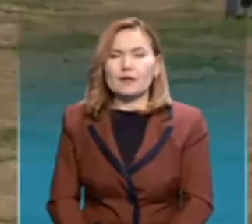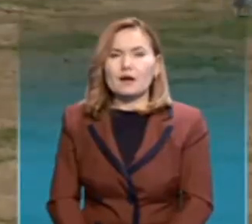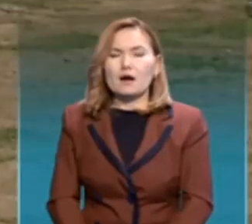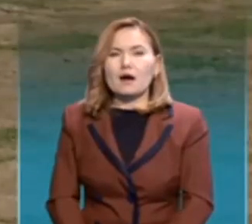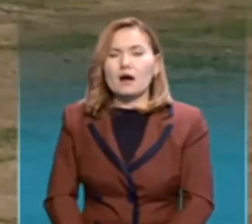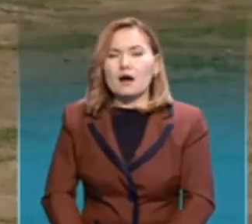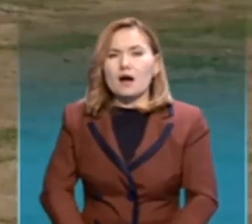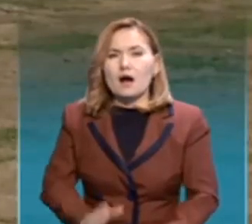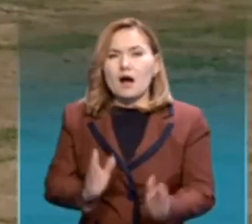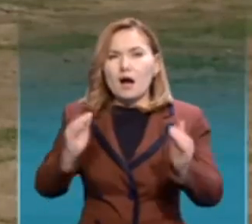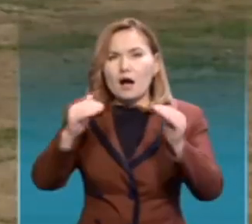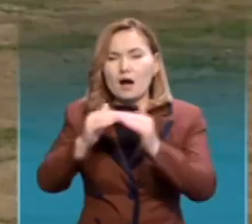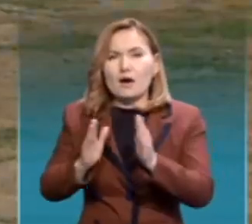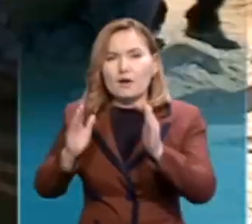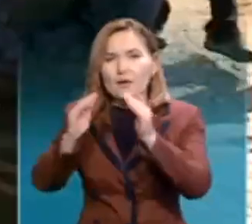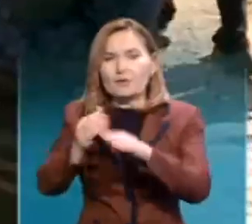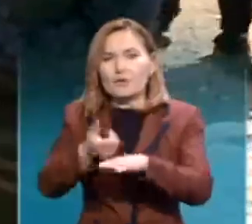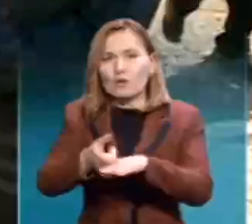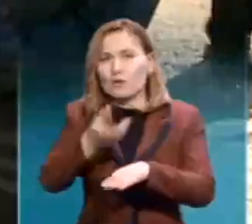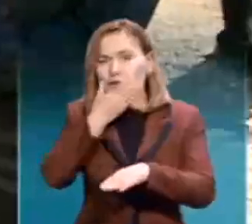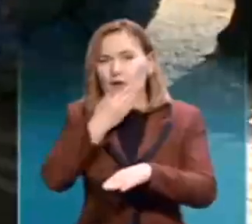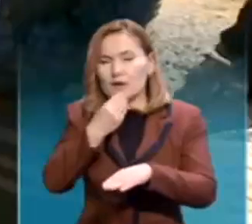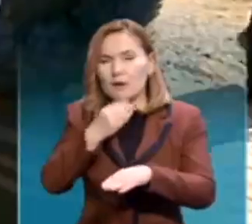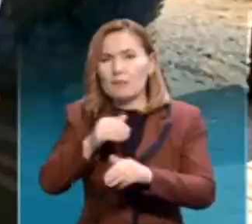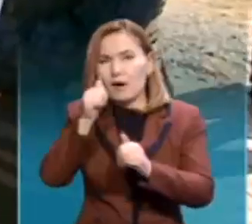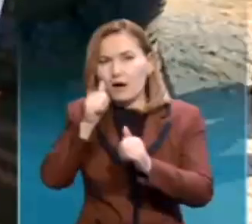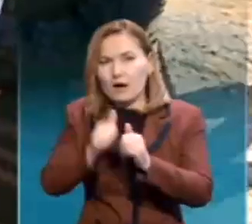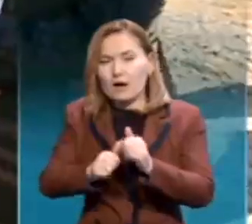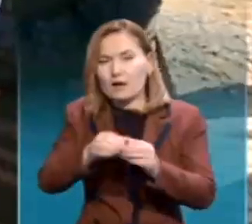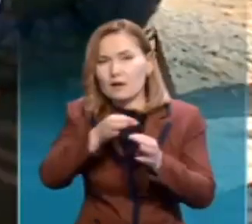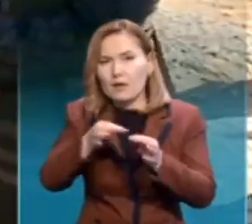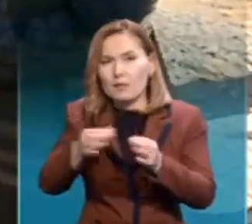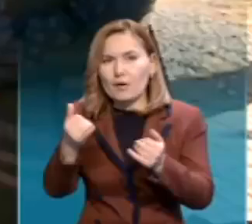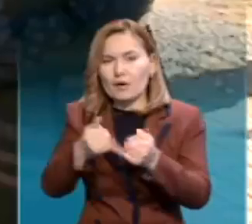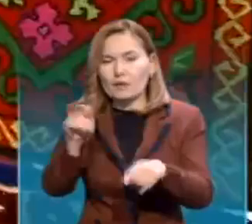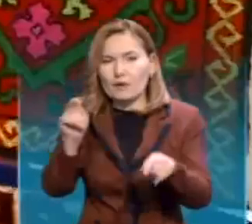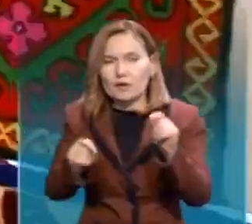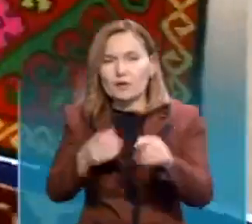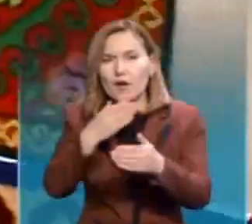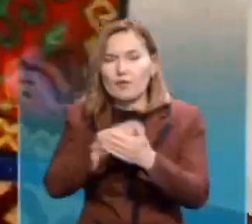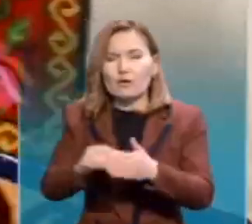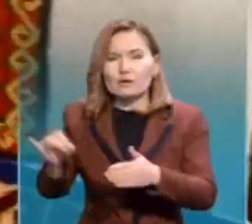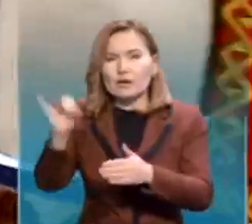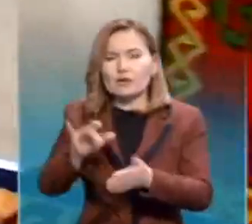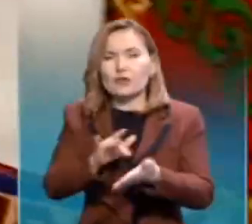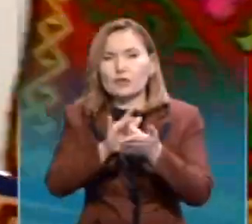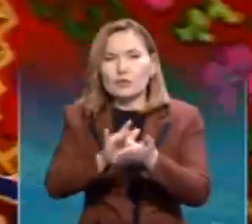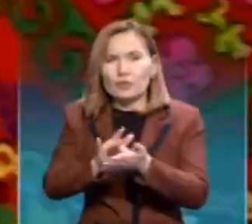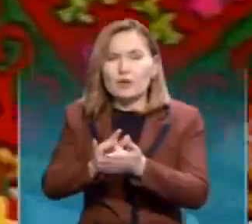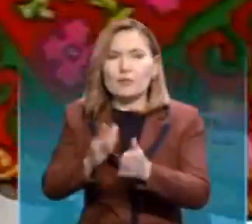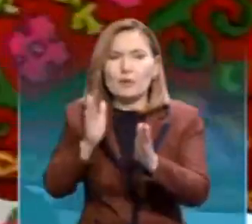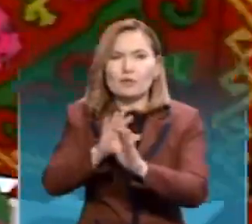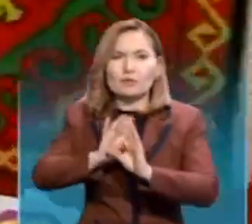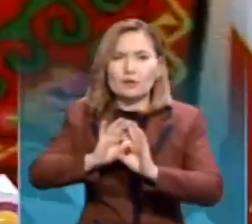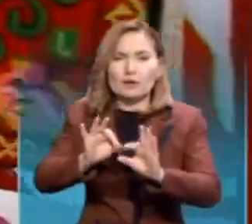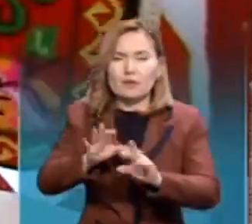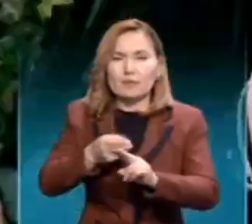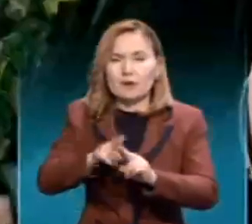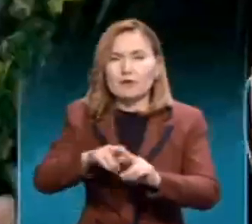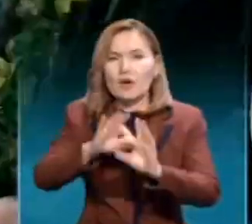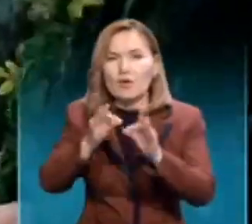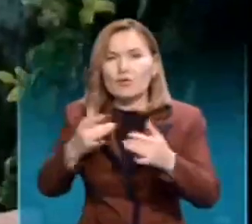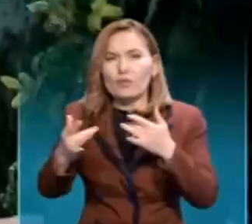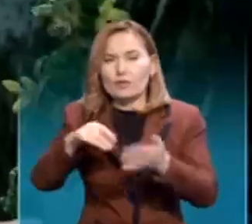Этноауылдағы қазғатар тігілген ақшаңқан үйлерде еліміздің әр өңірінен келген қонақтар өз аймағының тарихы мен туристік әлеуетін таныстырды, өнерін паш